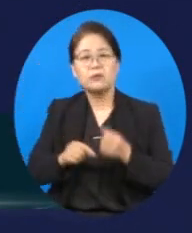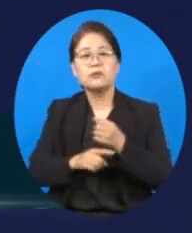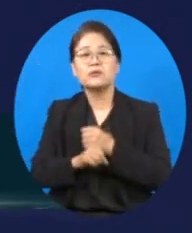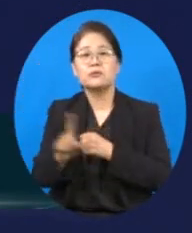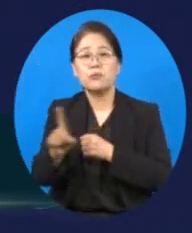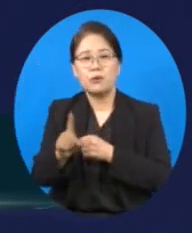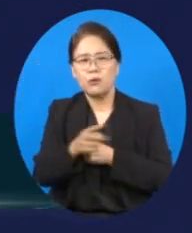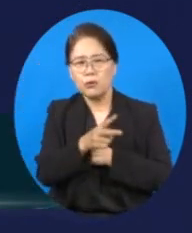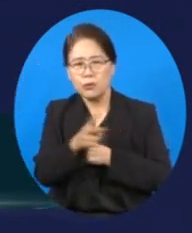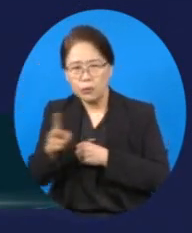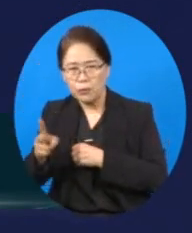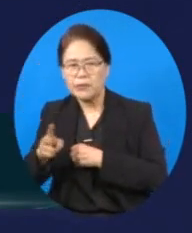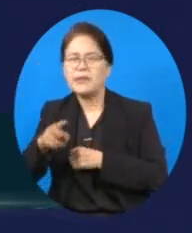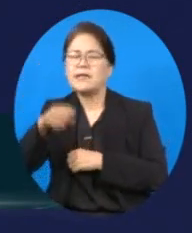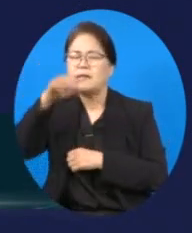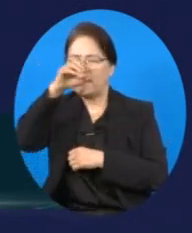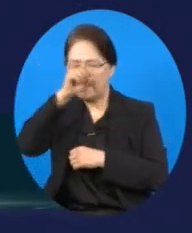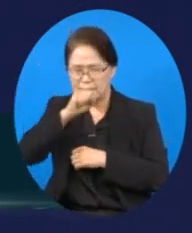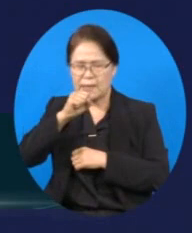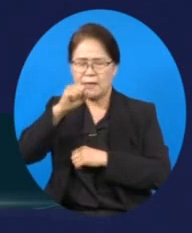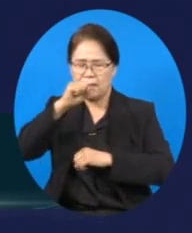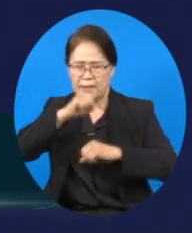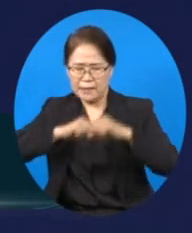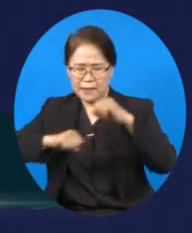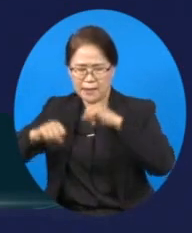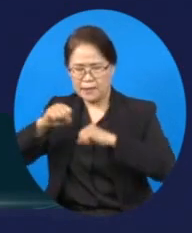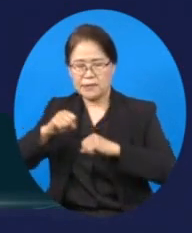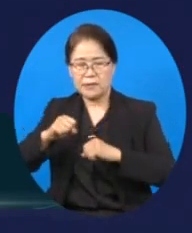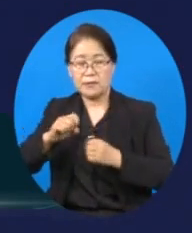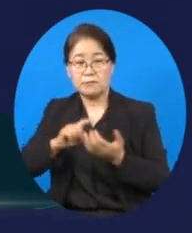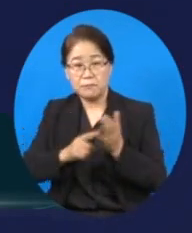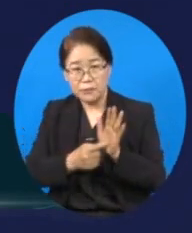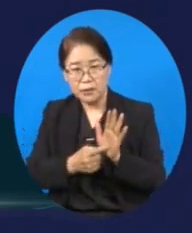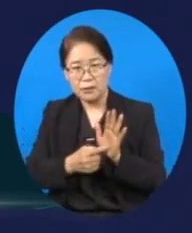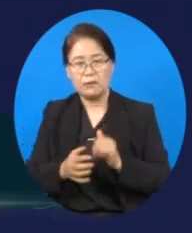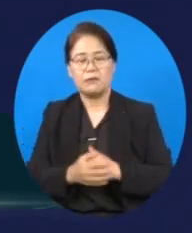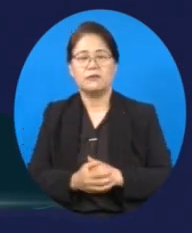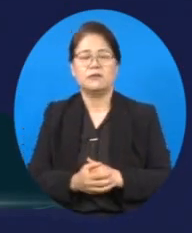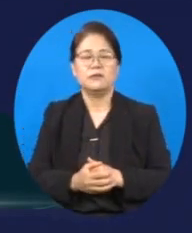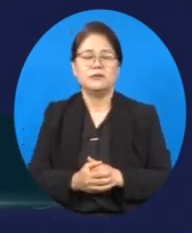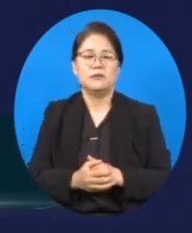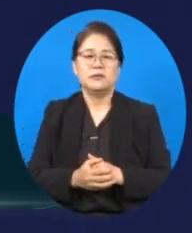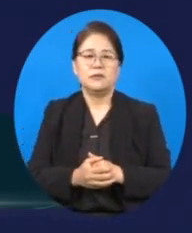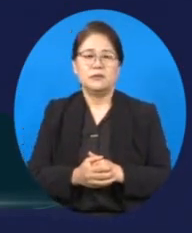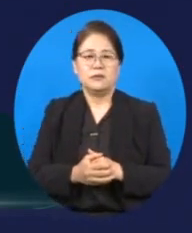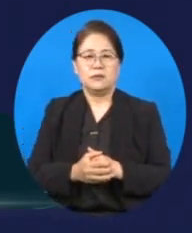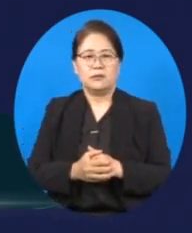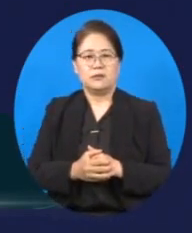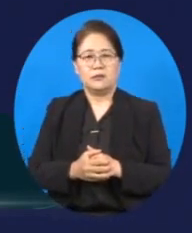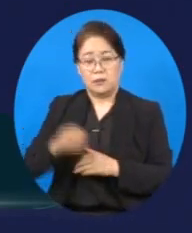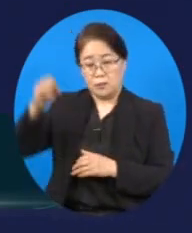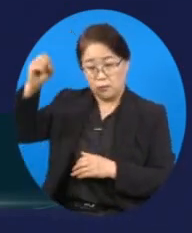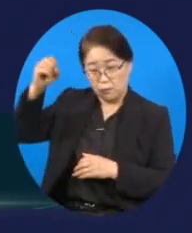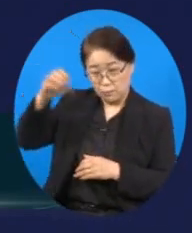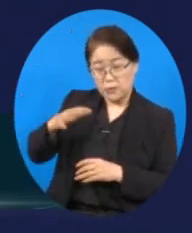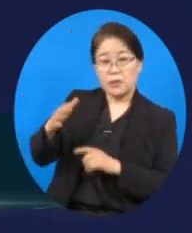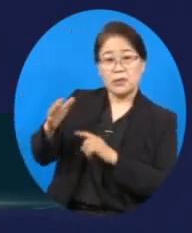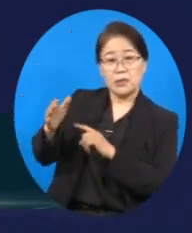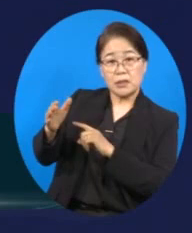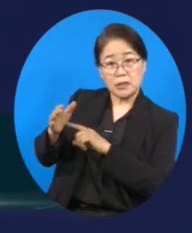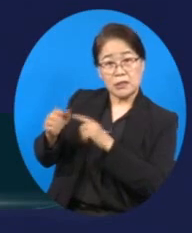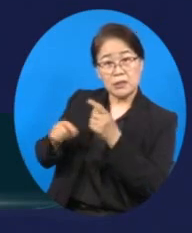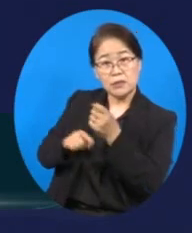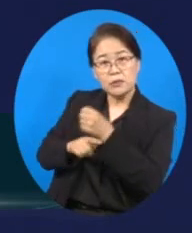곧 착한 행실을 보이는 것이를 알 수가 있어요 그러니까 문명적으로 보게 되면 그러니까 빛이 바로